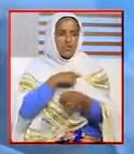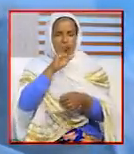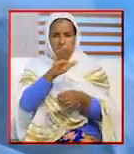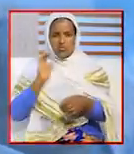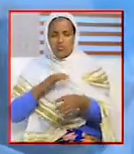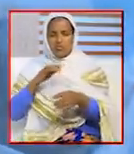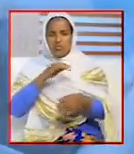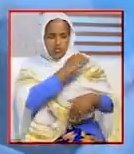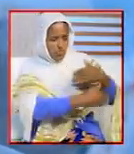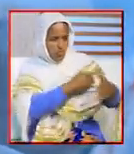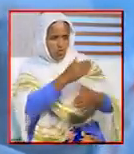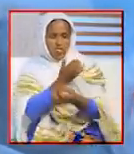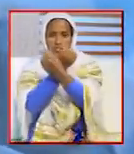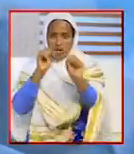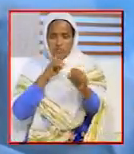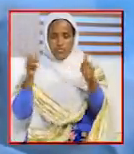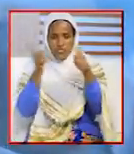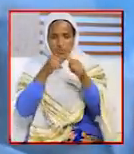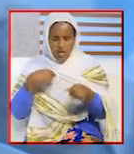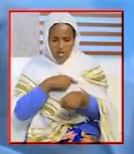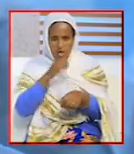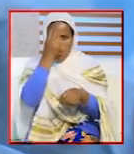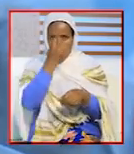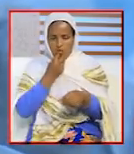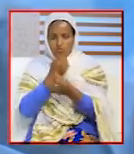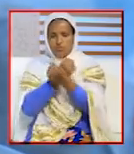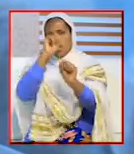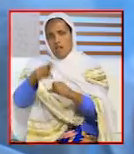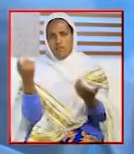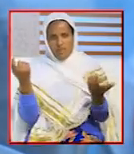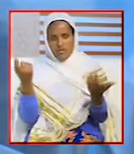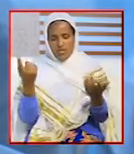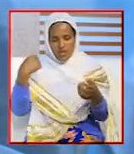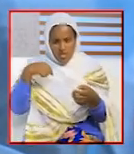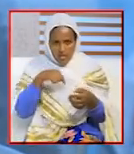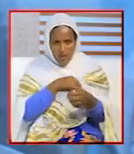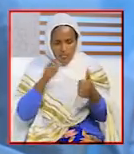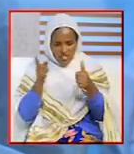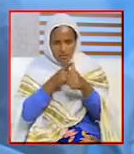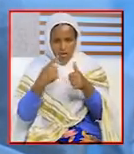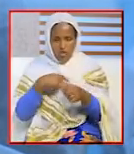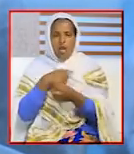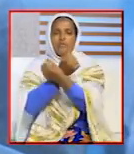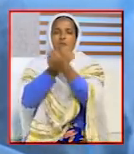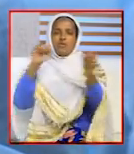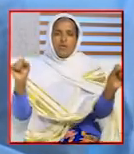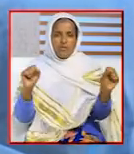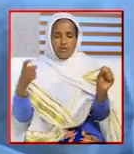ልጆቻችንን ትውልድ እናደን ነው መጀመሪያ ግን እኛ ወላጆች መዳን አለብን ነው መላው እኛን ነው መጀመሪያ